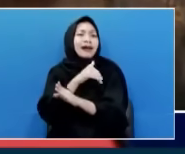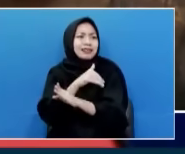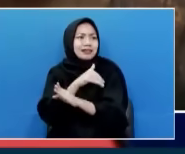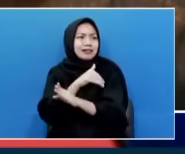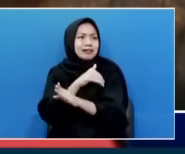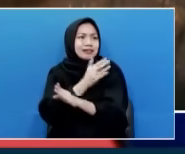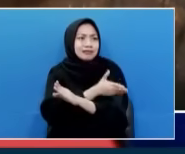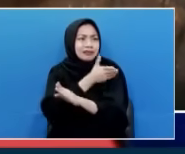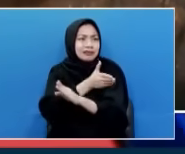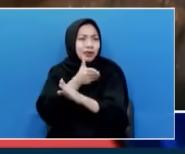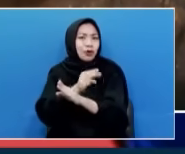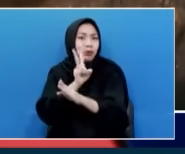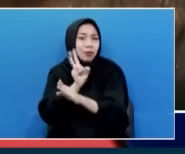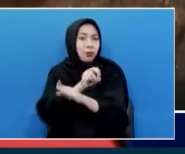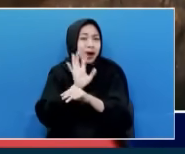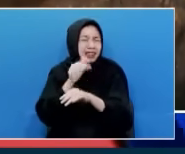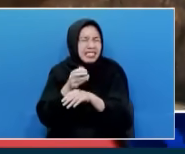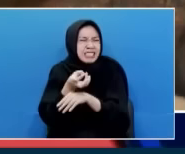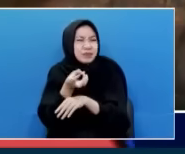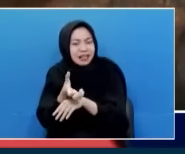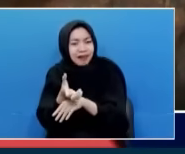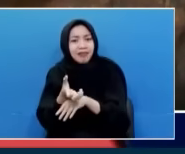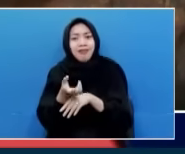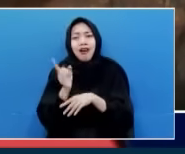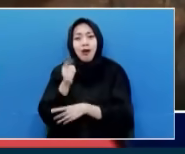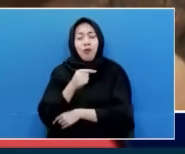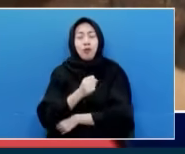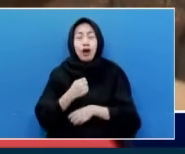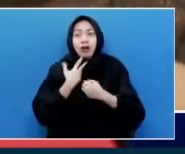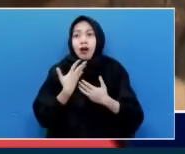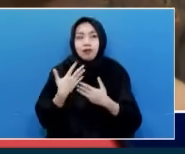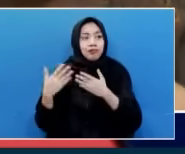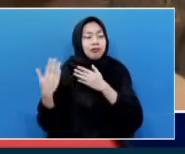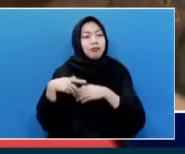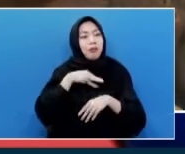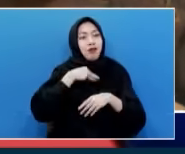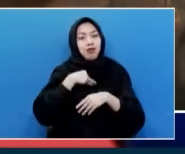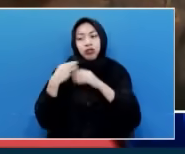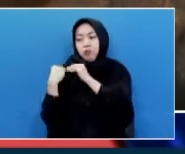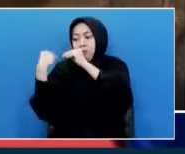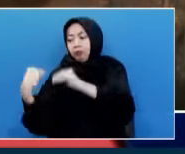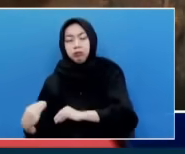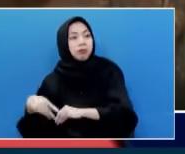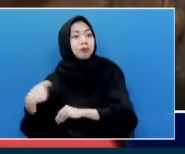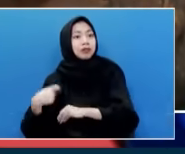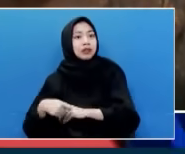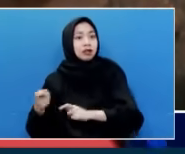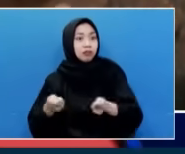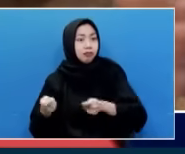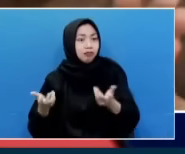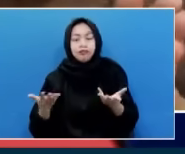gitu kan eh menurut saya Eh sudah terlalu pendek kalaupun Pak Mahfud mundur sebagai simbol eh apa